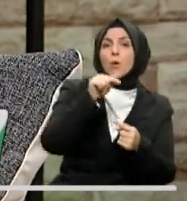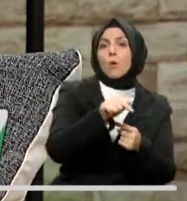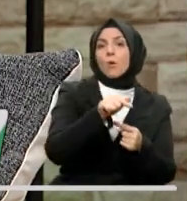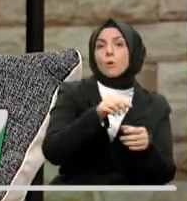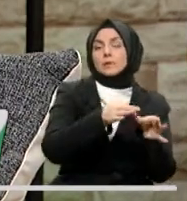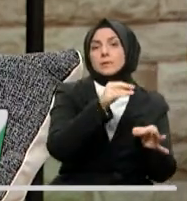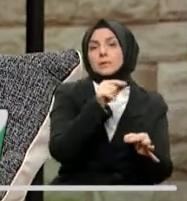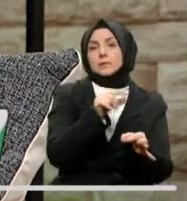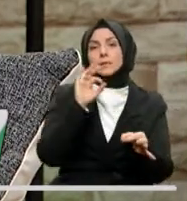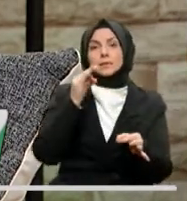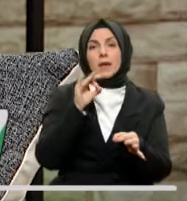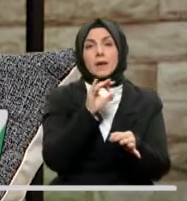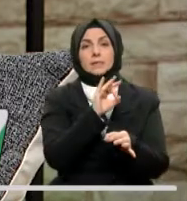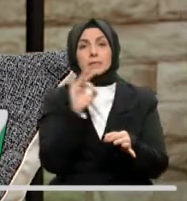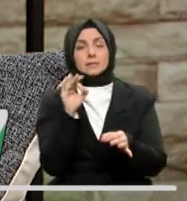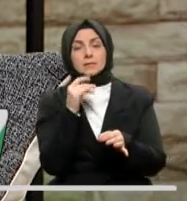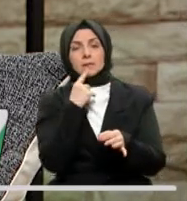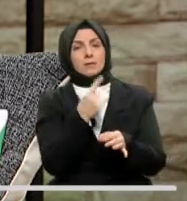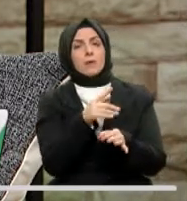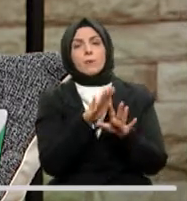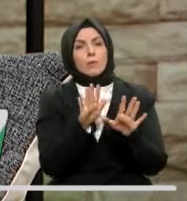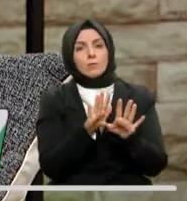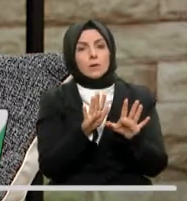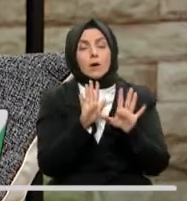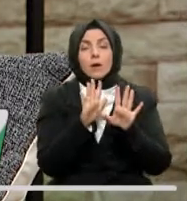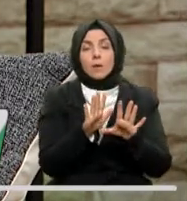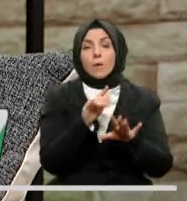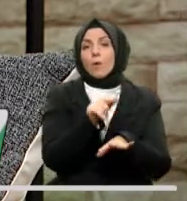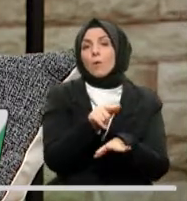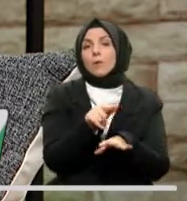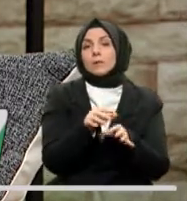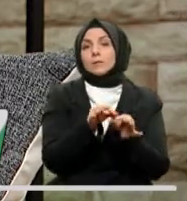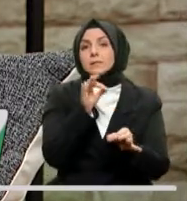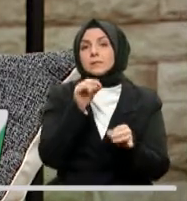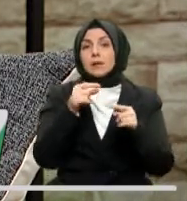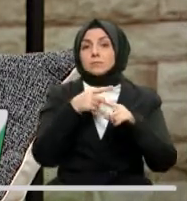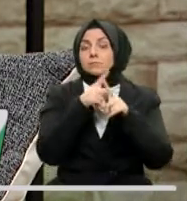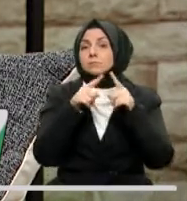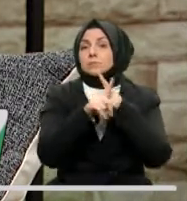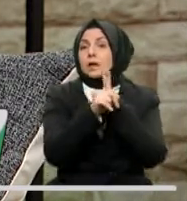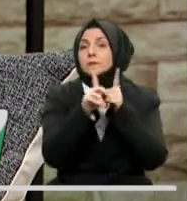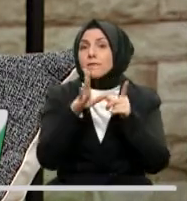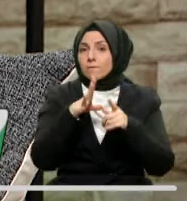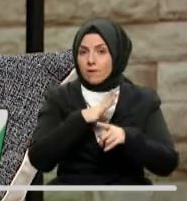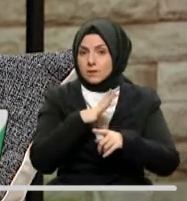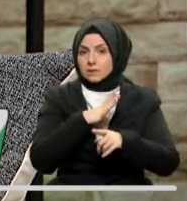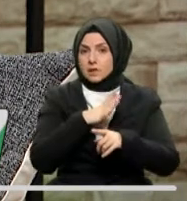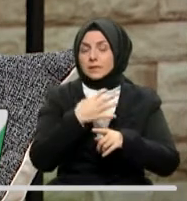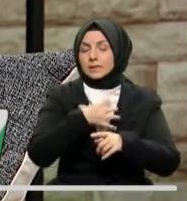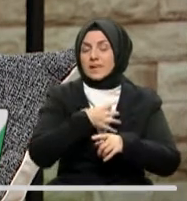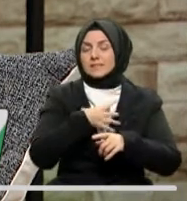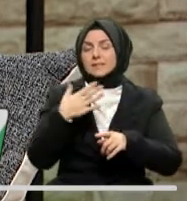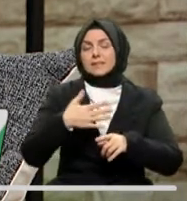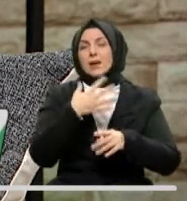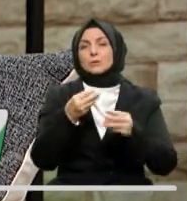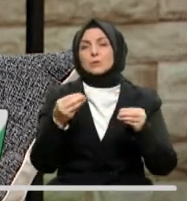insanlar olmamasına rağmen kişi ders ne dalgası noktasına birazcık daha meyilli oluyor buluttan nem kapar diyoruz ve çok fazla